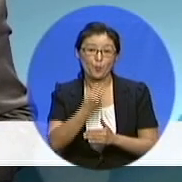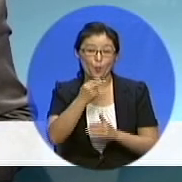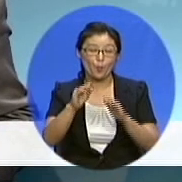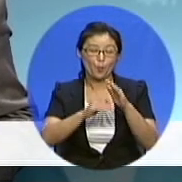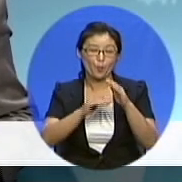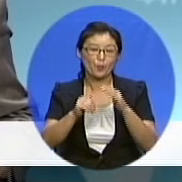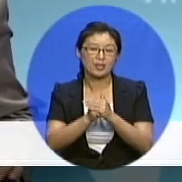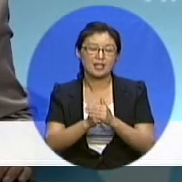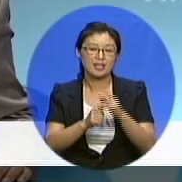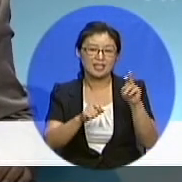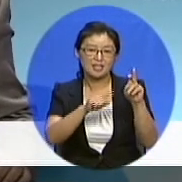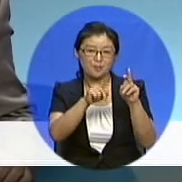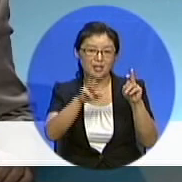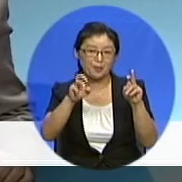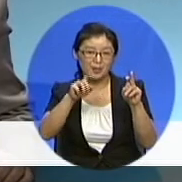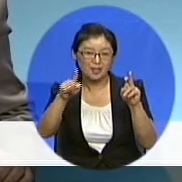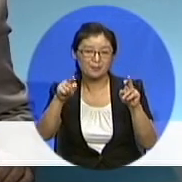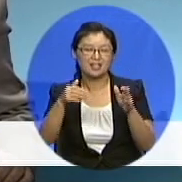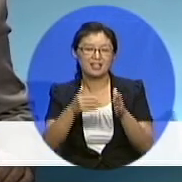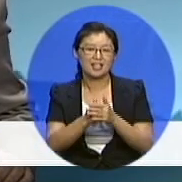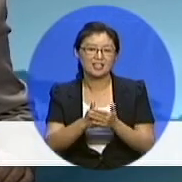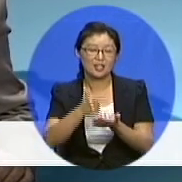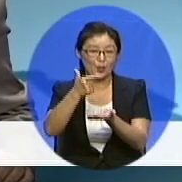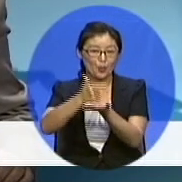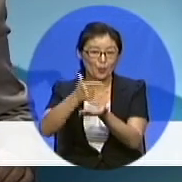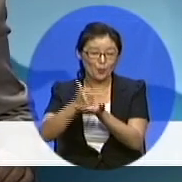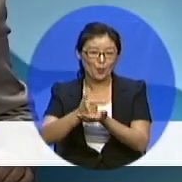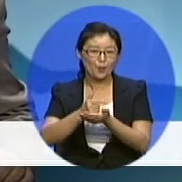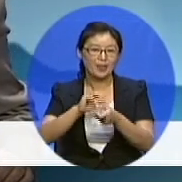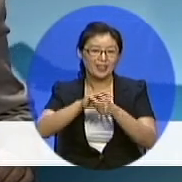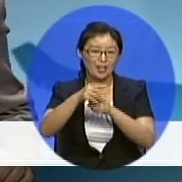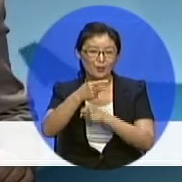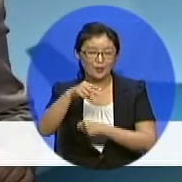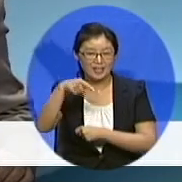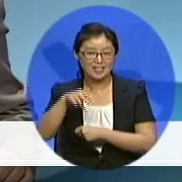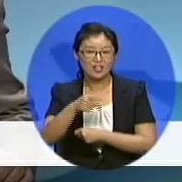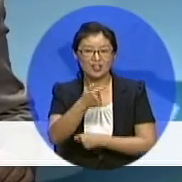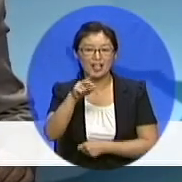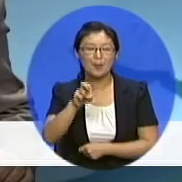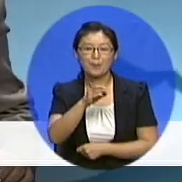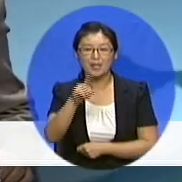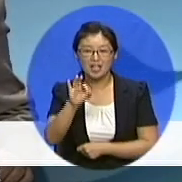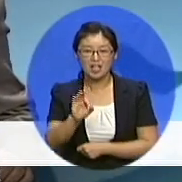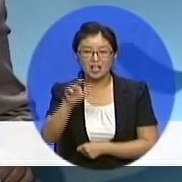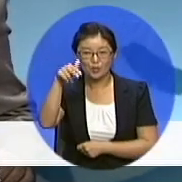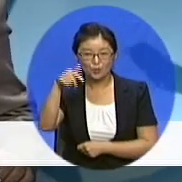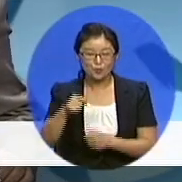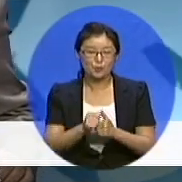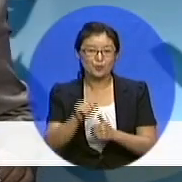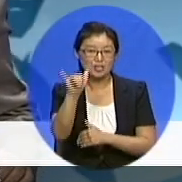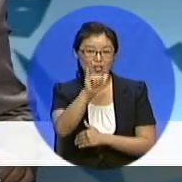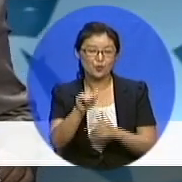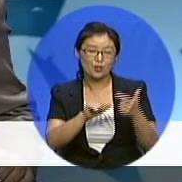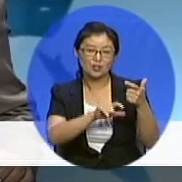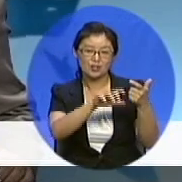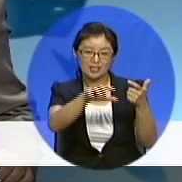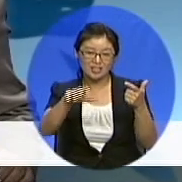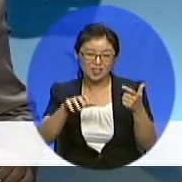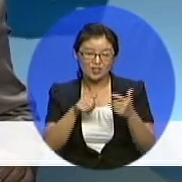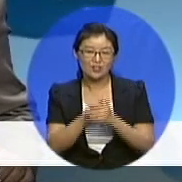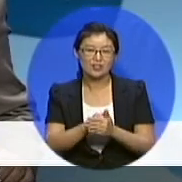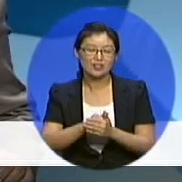국민건강보험공단이 오는 12월 31일까지 서울 노원구와 대구 달서구, 경기도 남양주시 등 전국 6개 지역을 치매